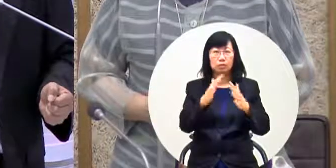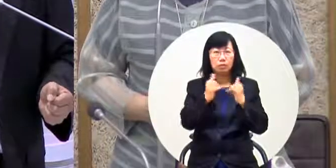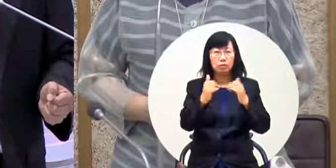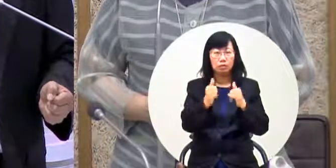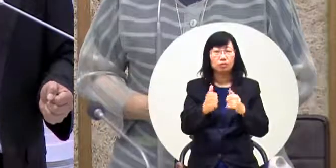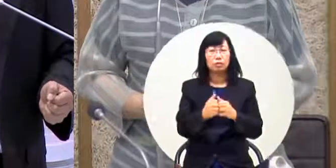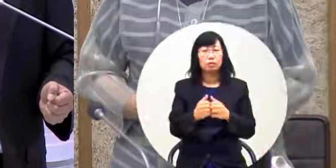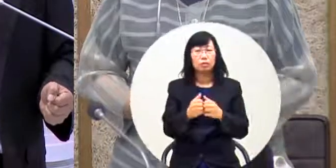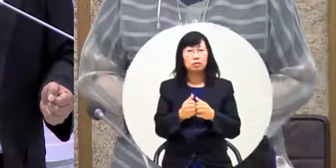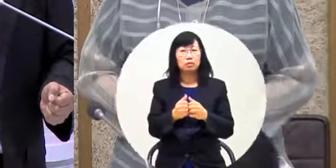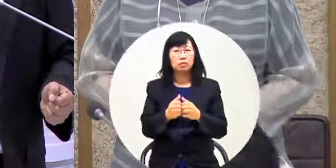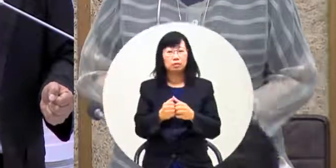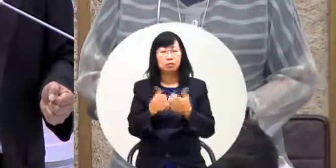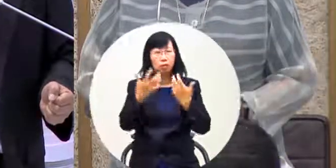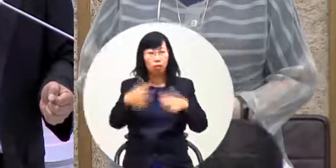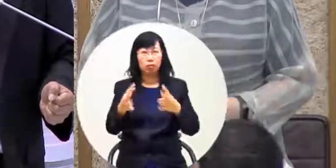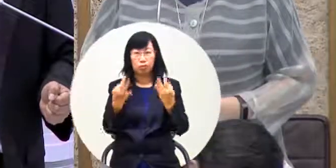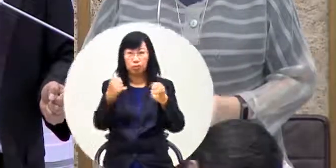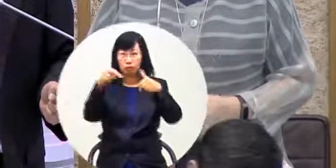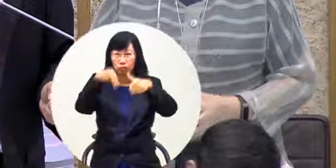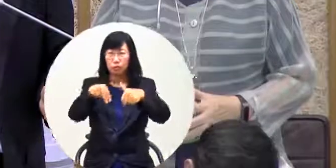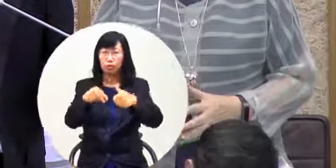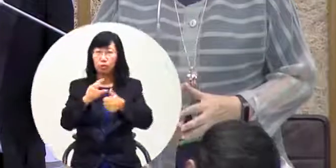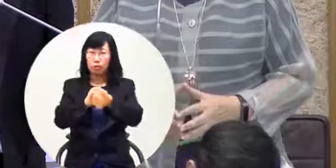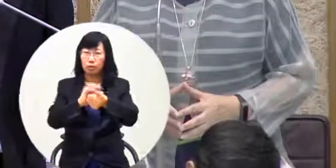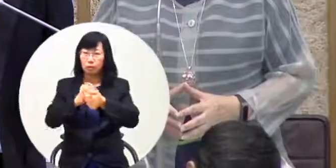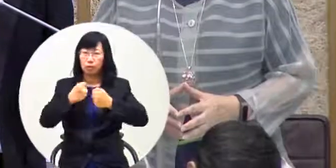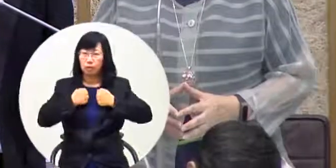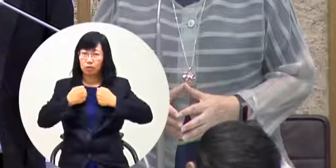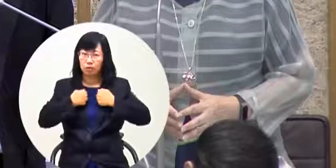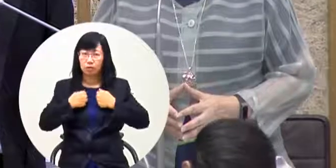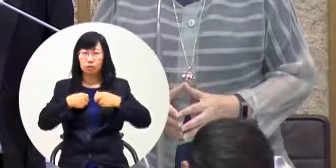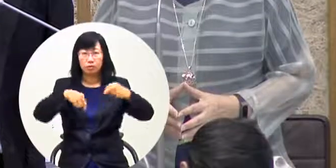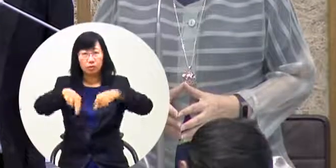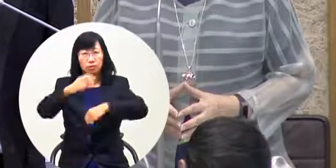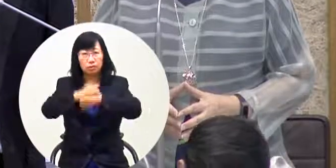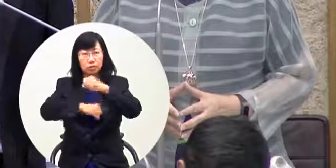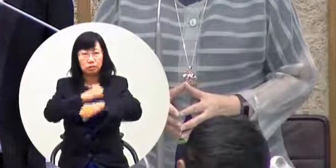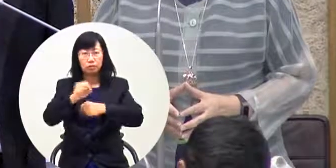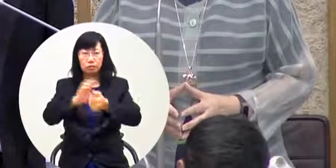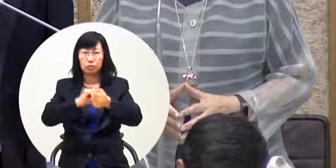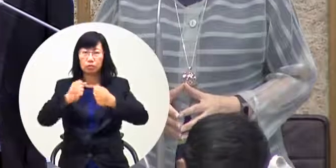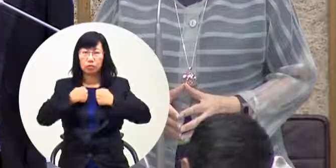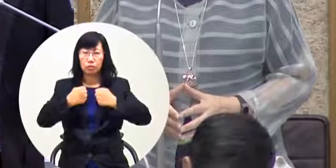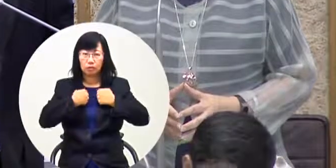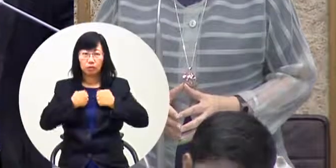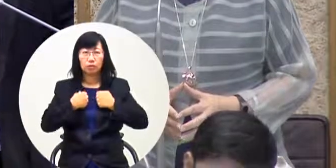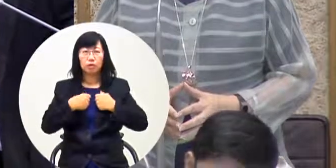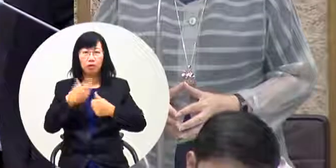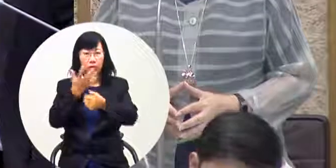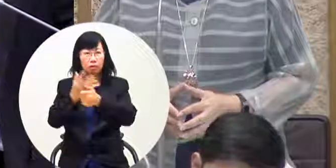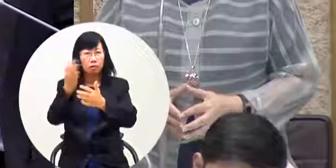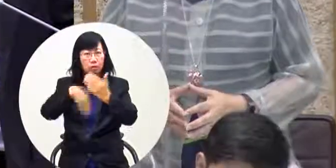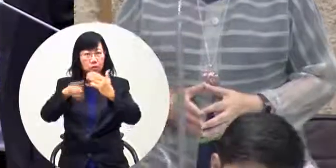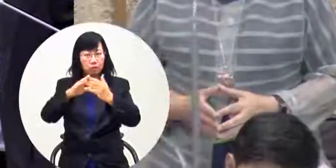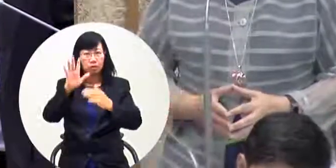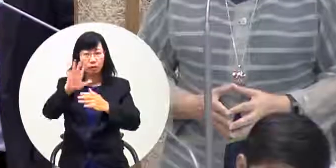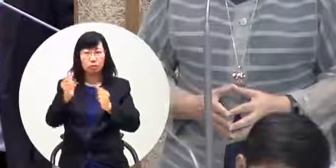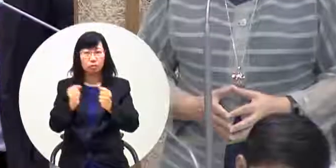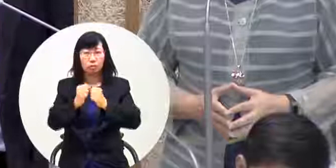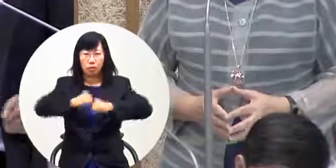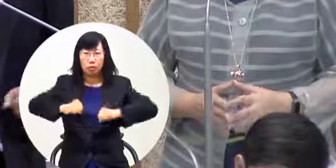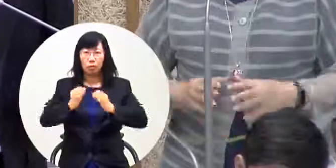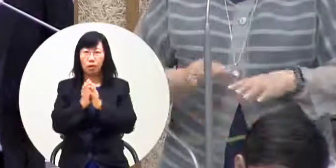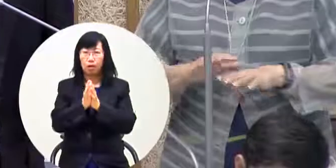行动学习，所以我们提供的所有的学校呢都有这个宽频，然后同时提供给老师。 现在学校没有宽频就 对